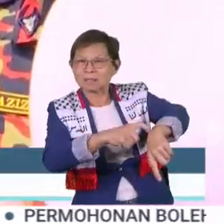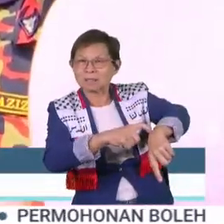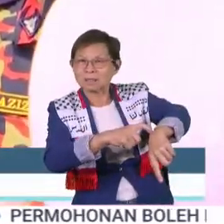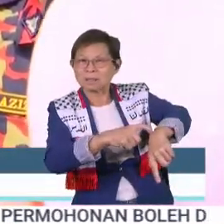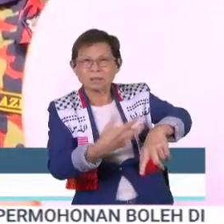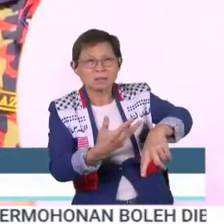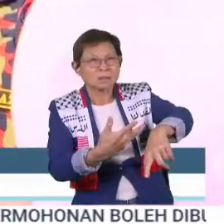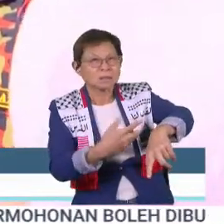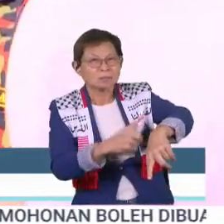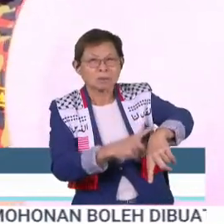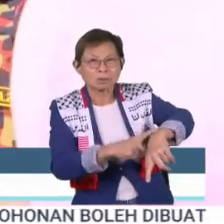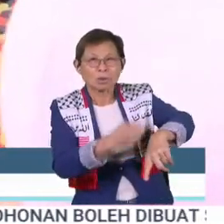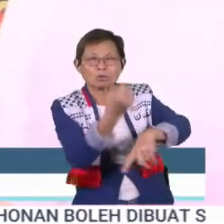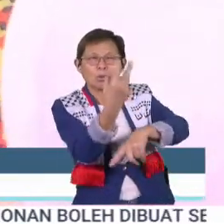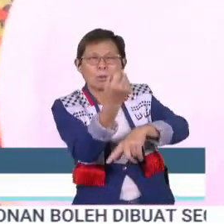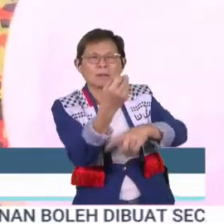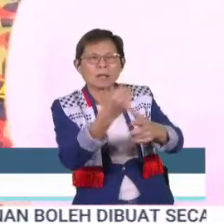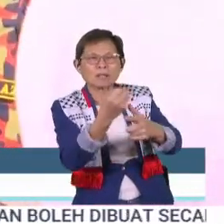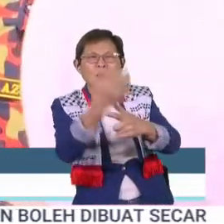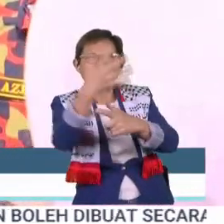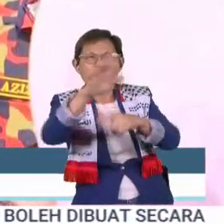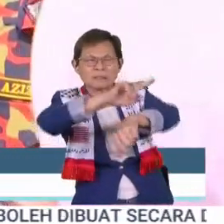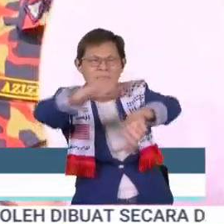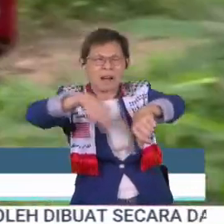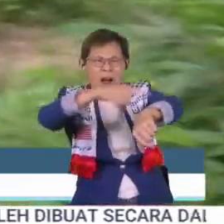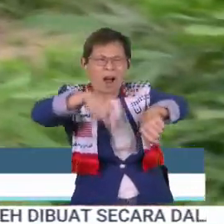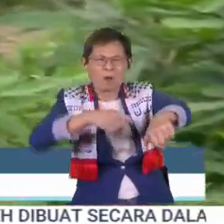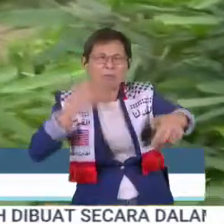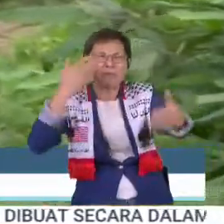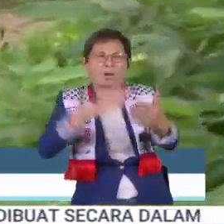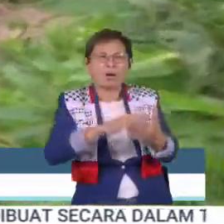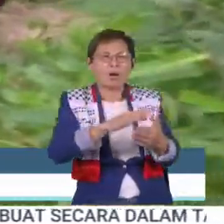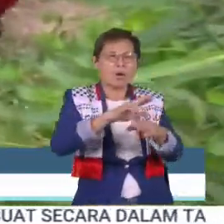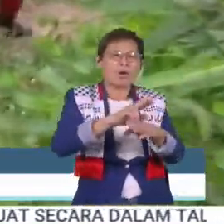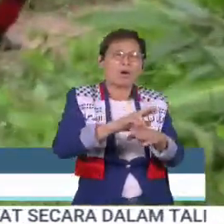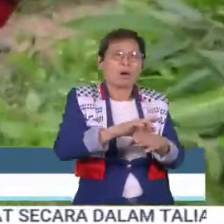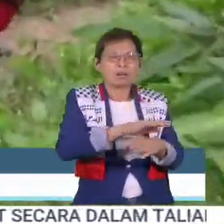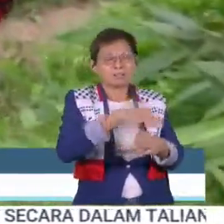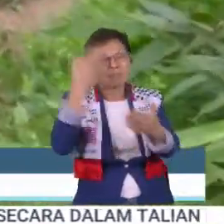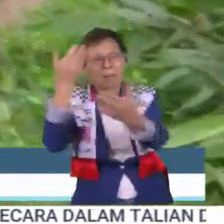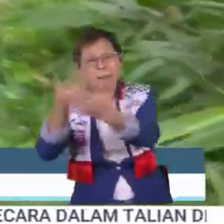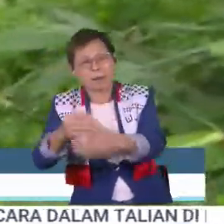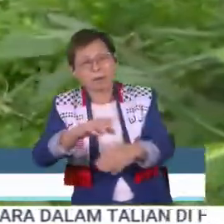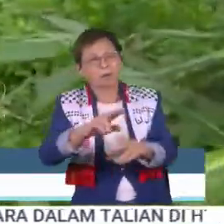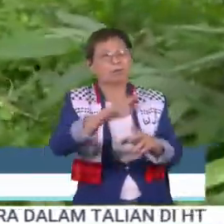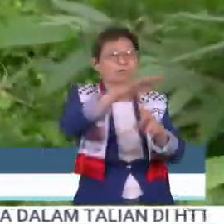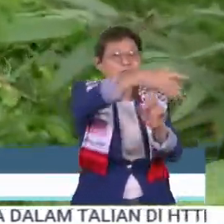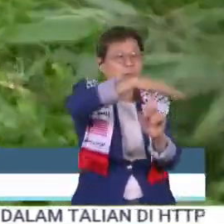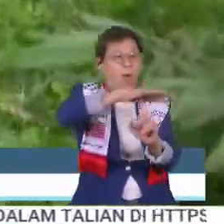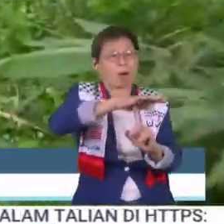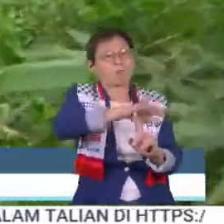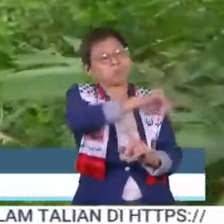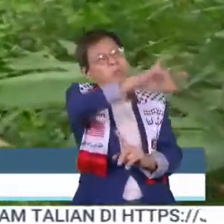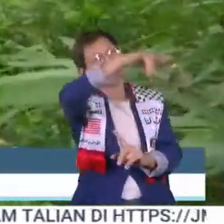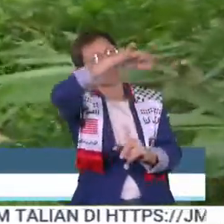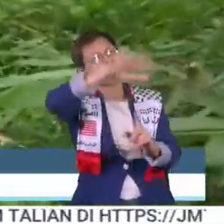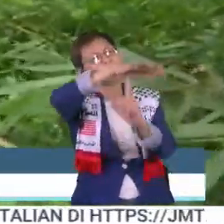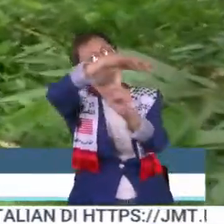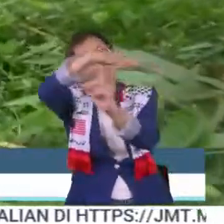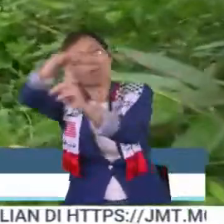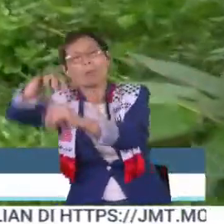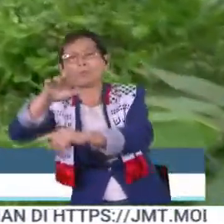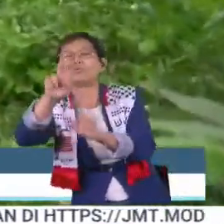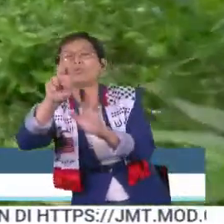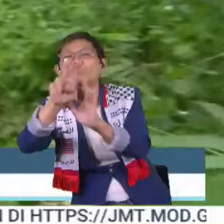kurang 12 ke 15 jam untuk sampai. Dengan menggunakan helikopter, kita ambil masa dalam 20 minit sahaja. Selain